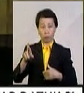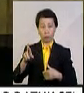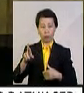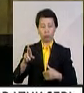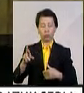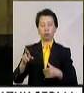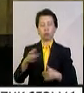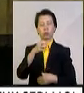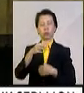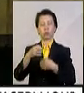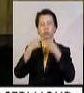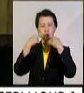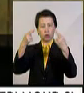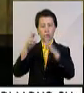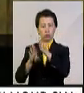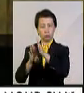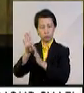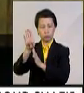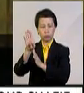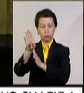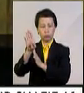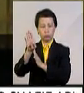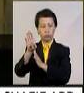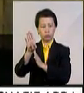the official development